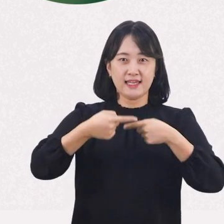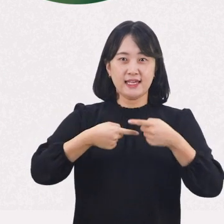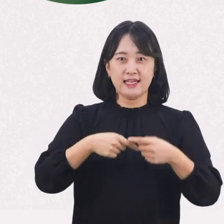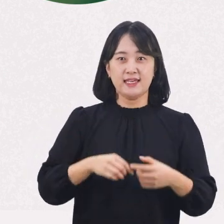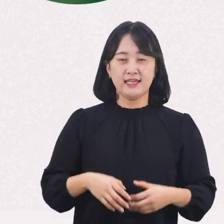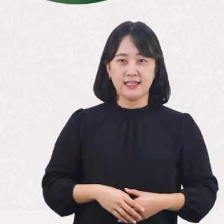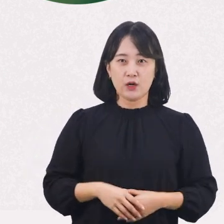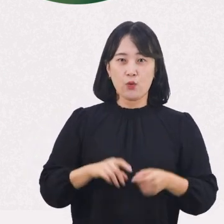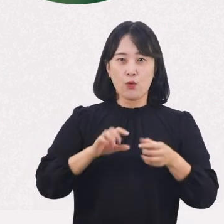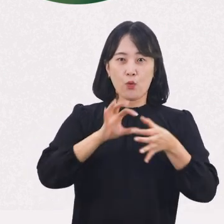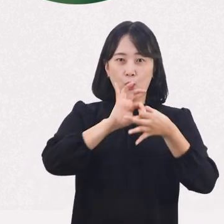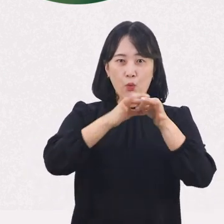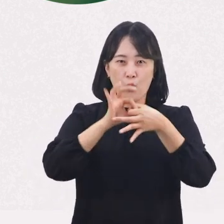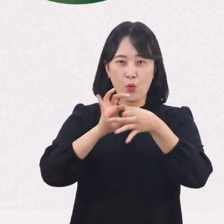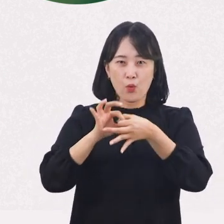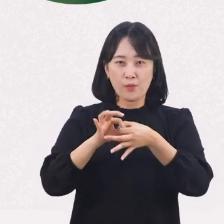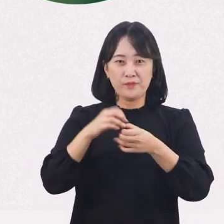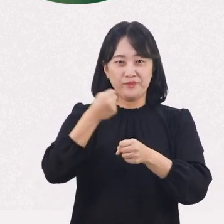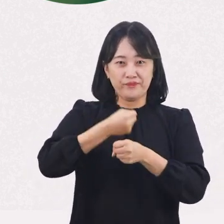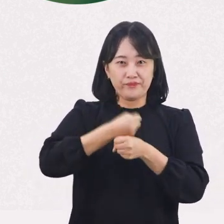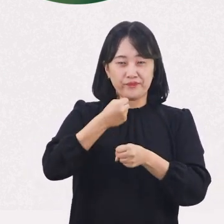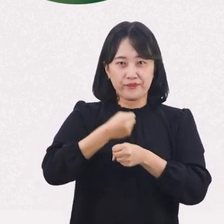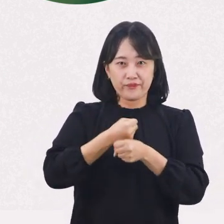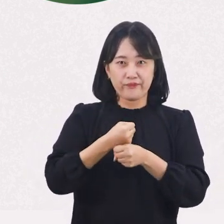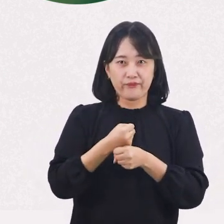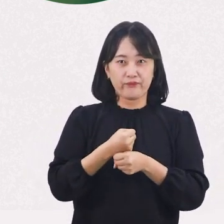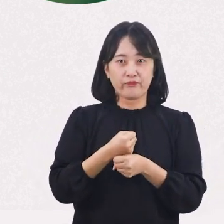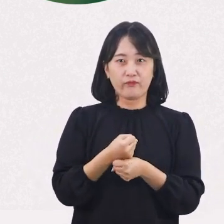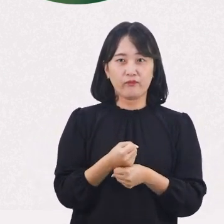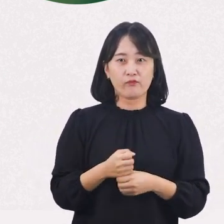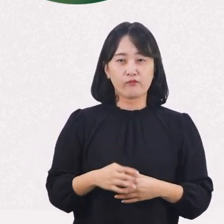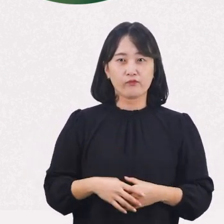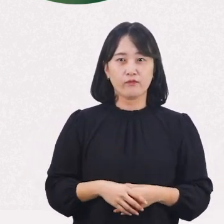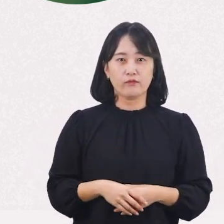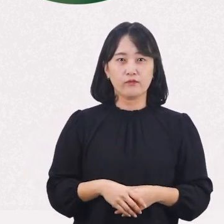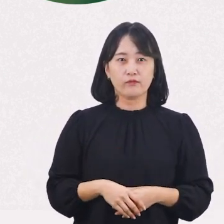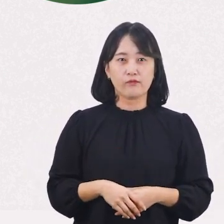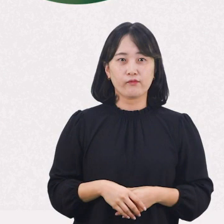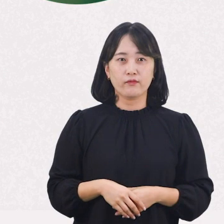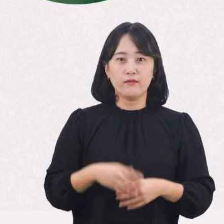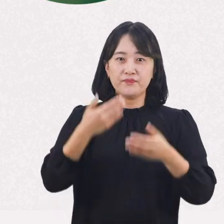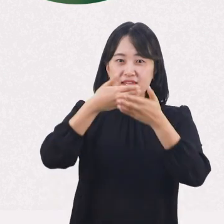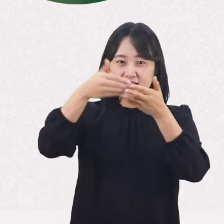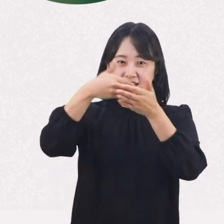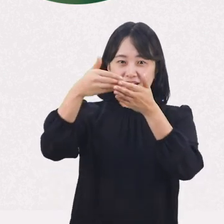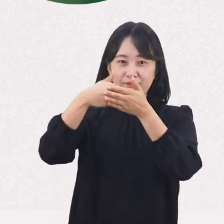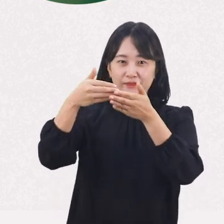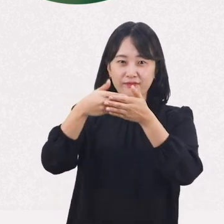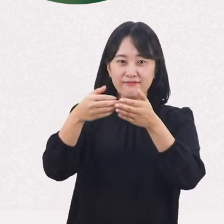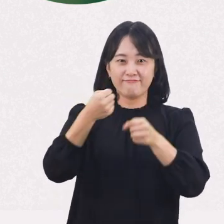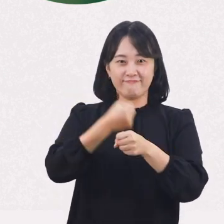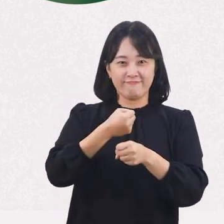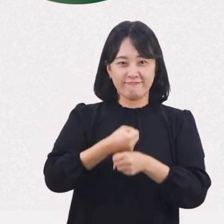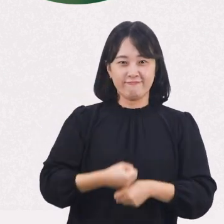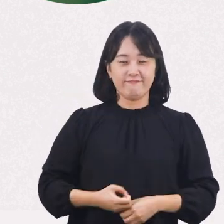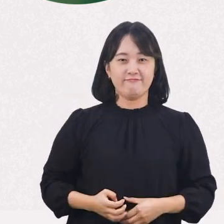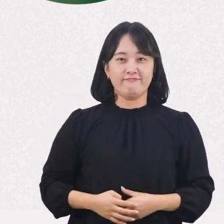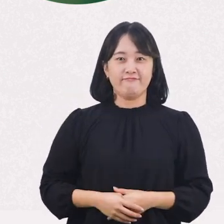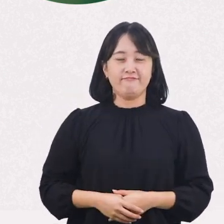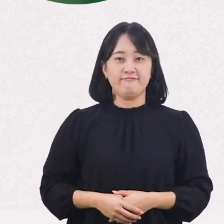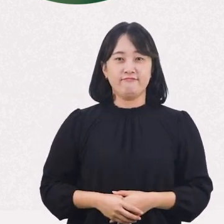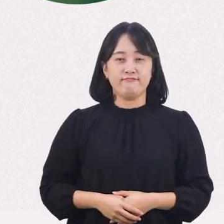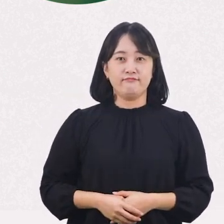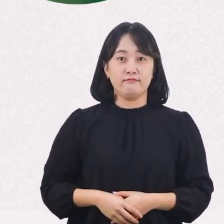만든 후 세계 지도 그림에 고리를 붙여 해수와 식수 분포를 시각화하는 활동을 하였습니다.